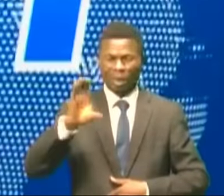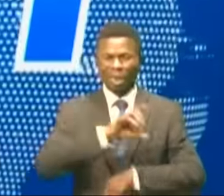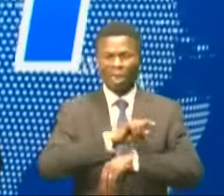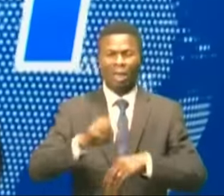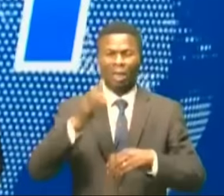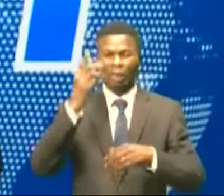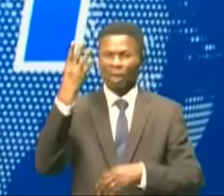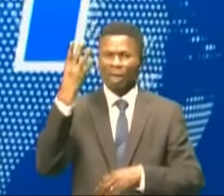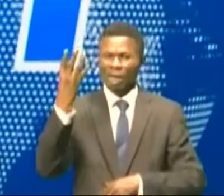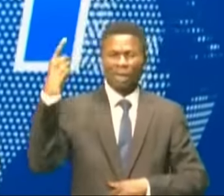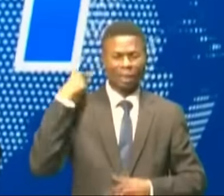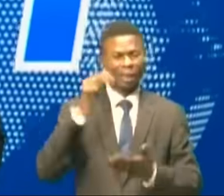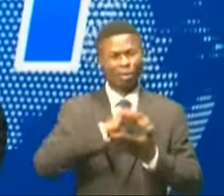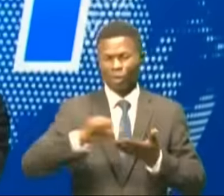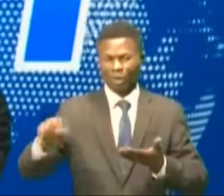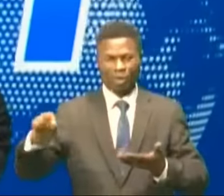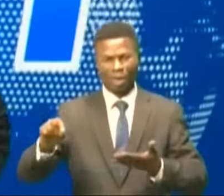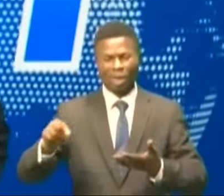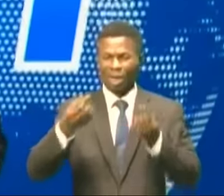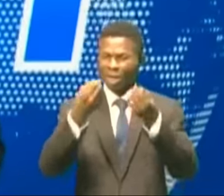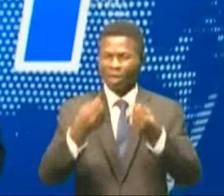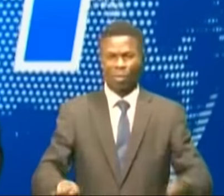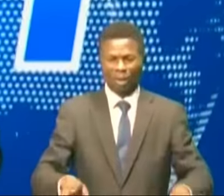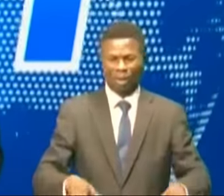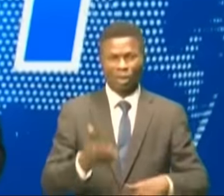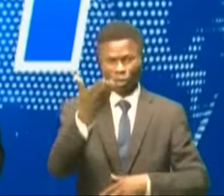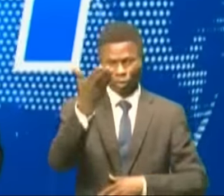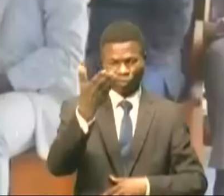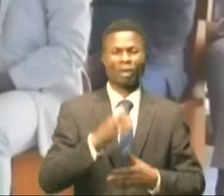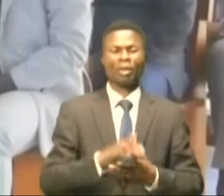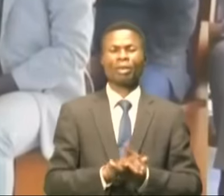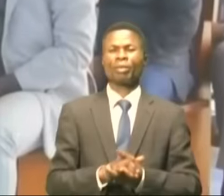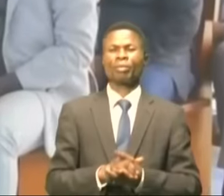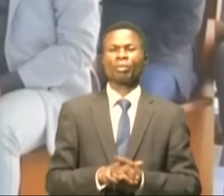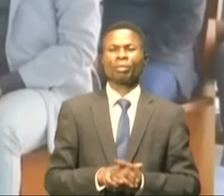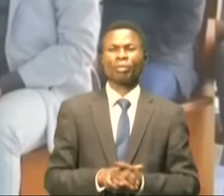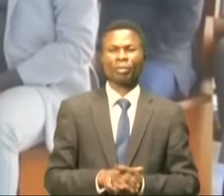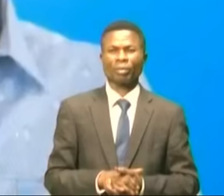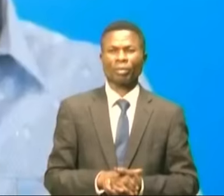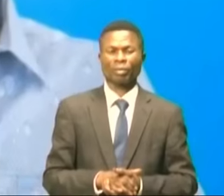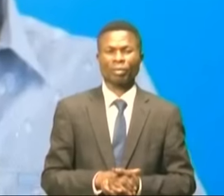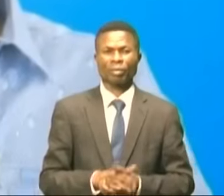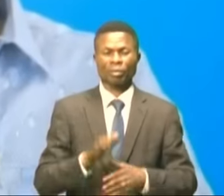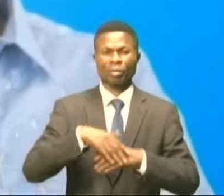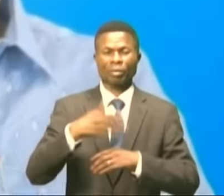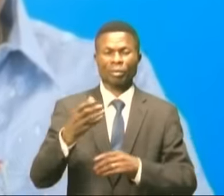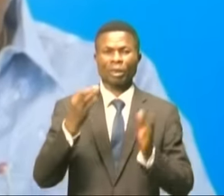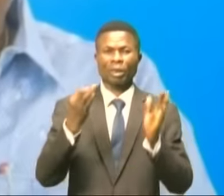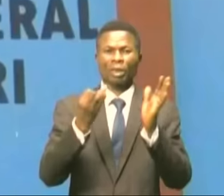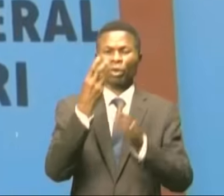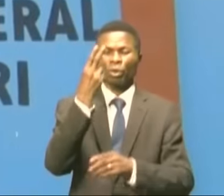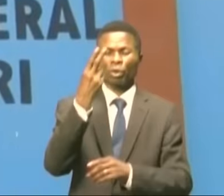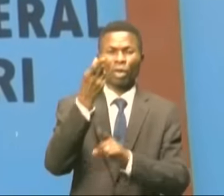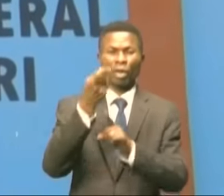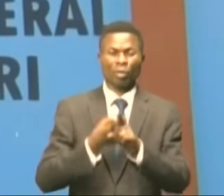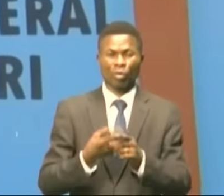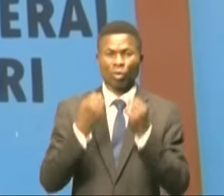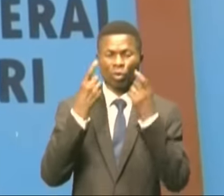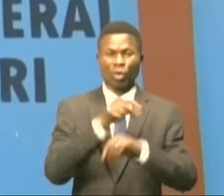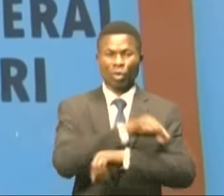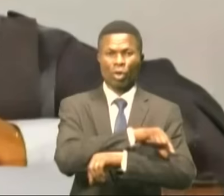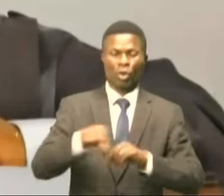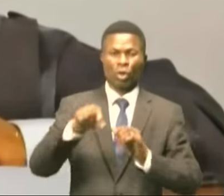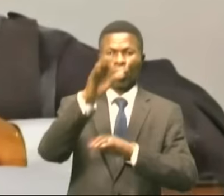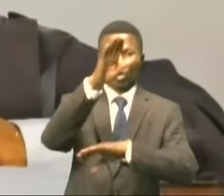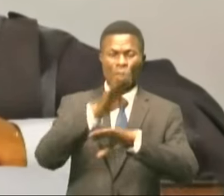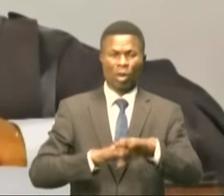Burek et l'UDPS ont perdu chacun un siège. Regardez. Après plus d'un mois de suspense, la cour d'appel